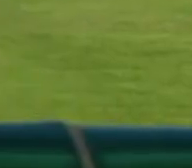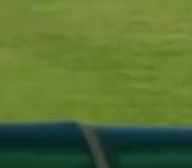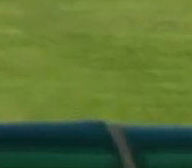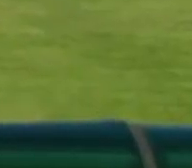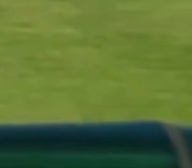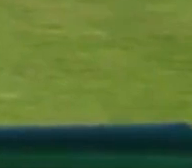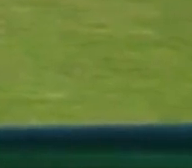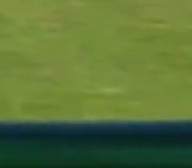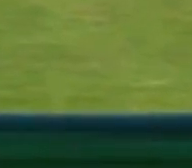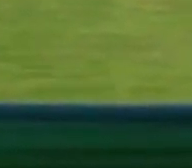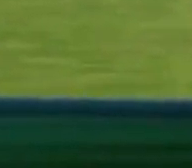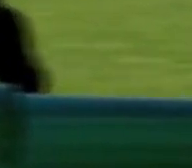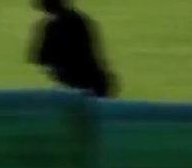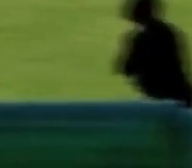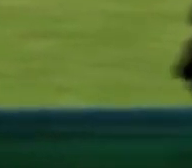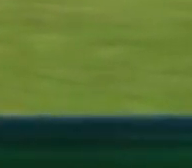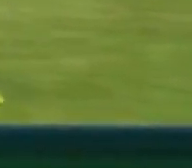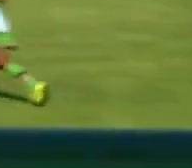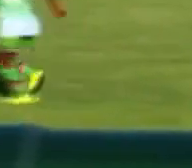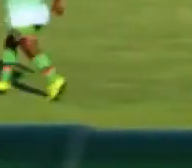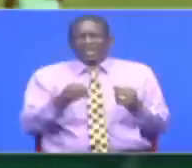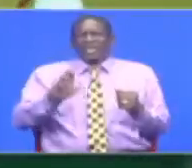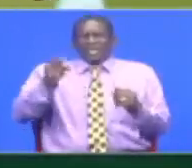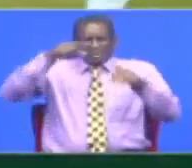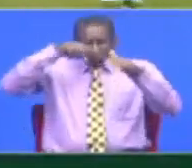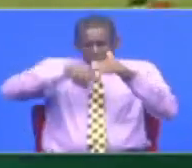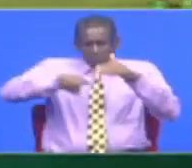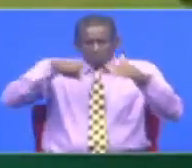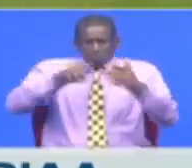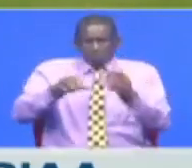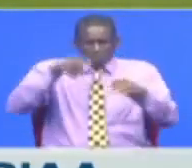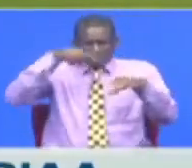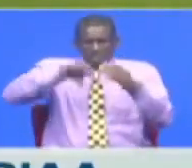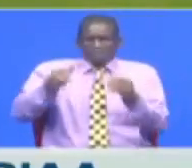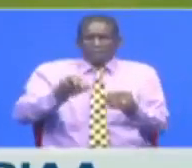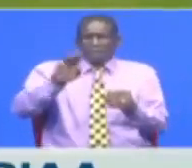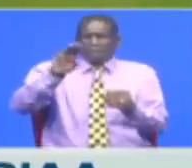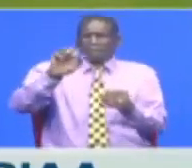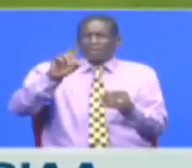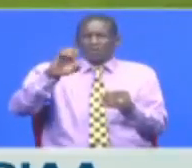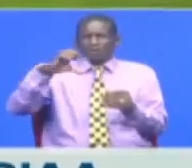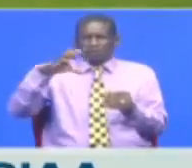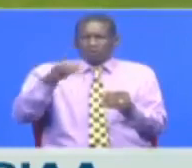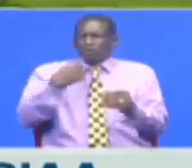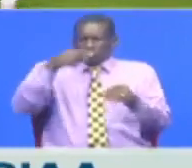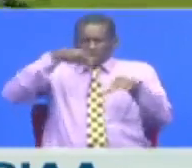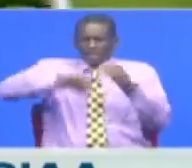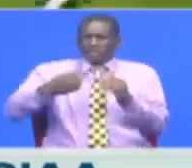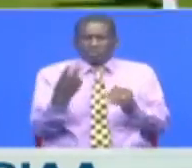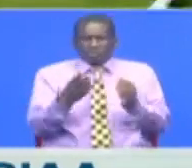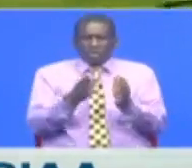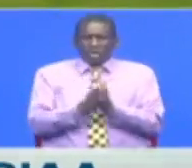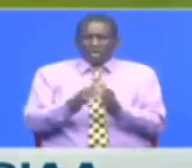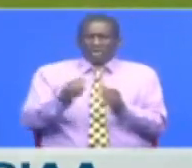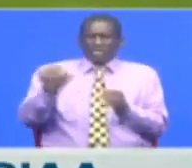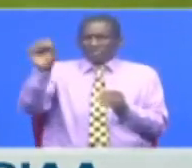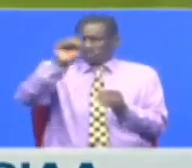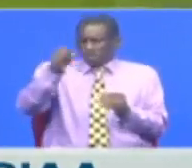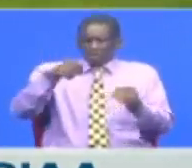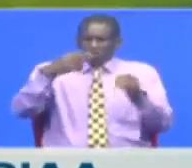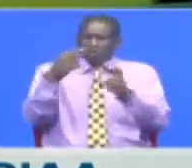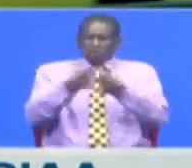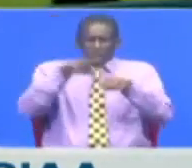mara nyingine mabao 7-1. Mabao ya Kenya alifungwa na nahodha Mwana Halima Dogo Adam aliyetia kimiani mawili Gentrix Shikangwa ambaye pia